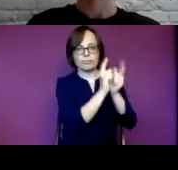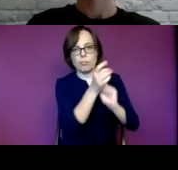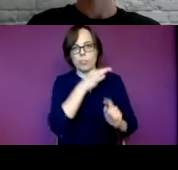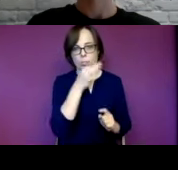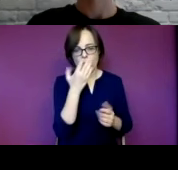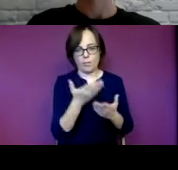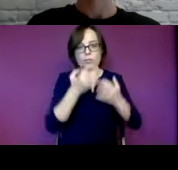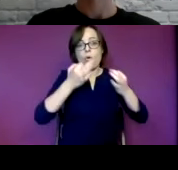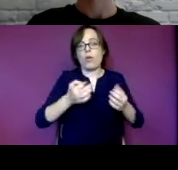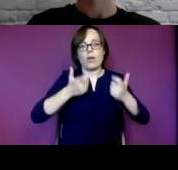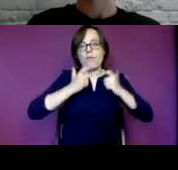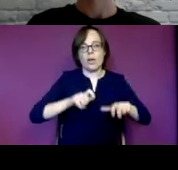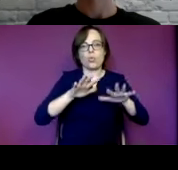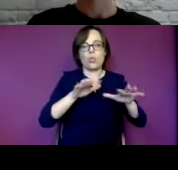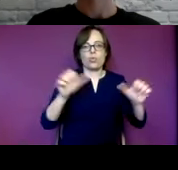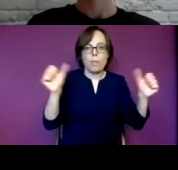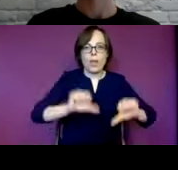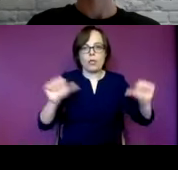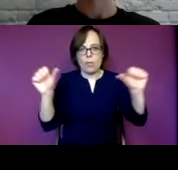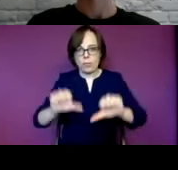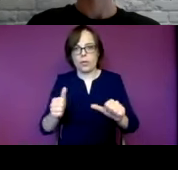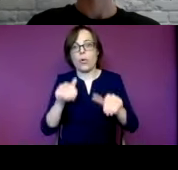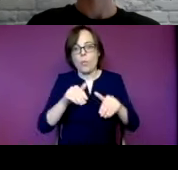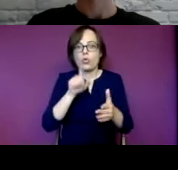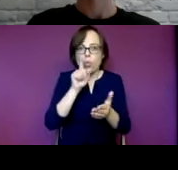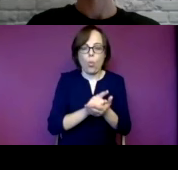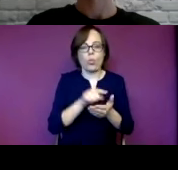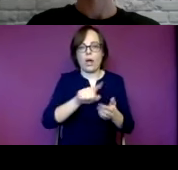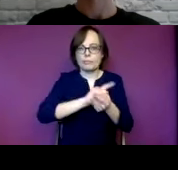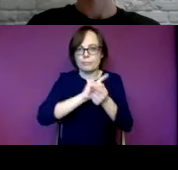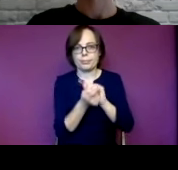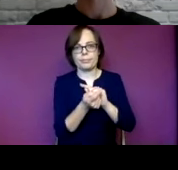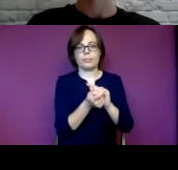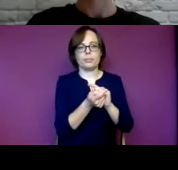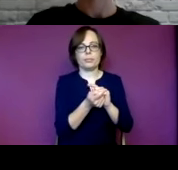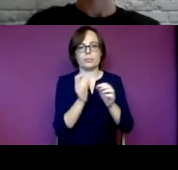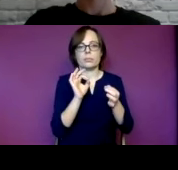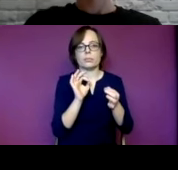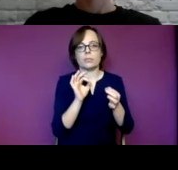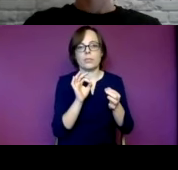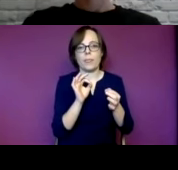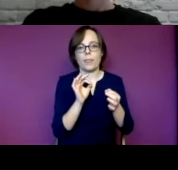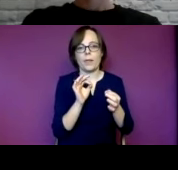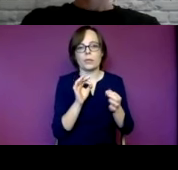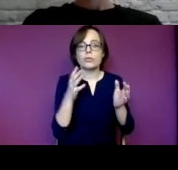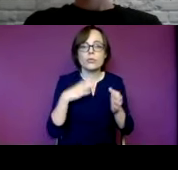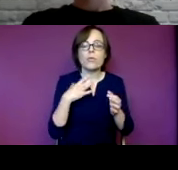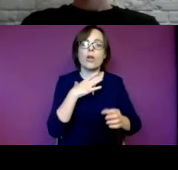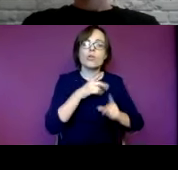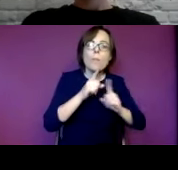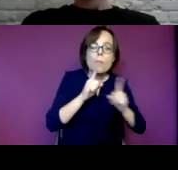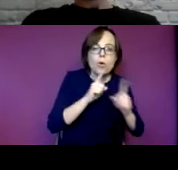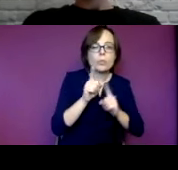betonoza, że udałoby się ją powstrzymać, gdyby nastąpiła jakaś rozmowa i rozmowa wokół tego, czego potrzebuje